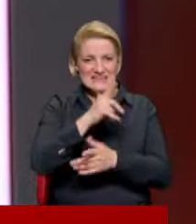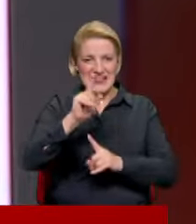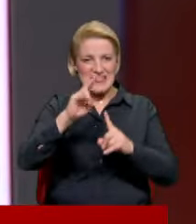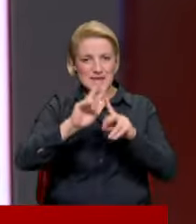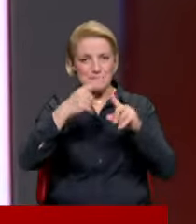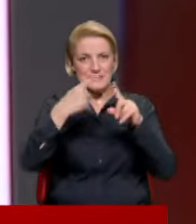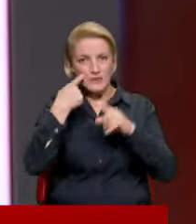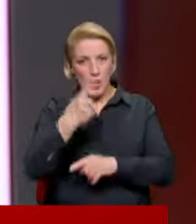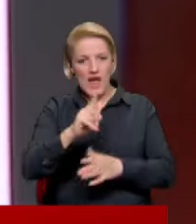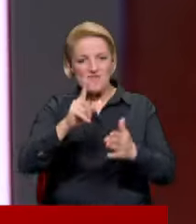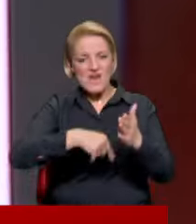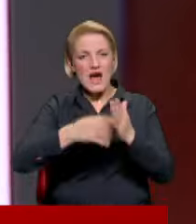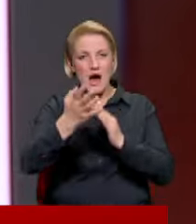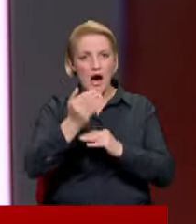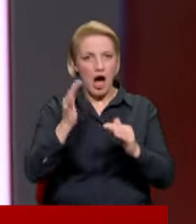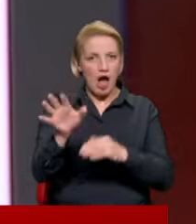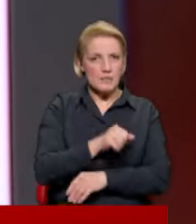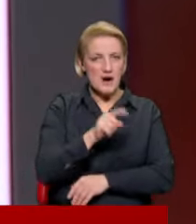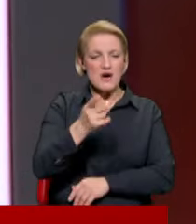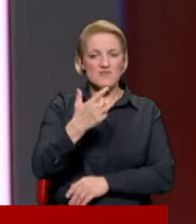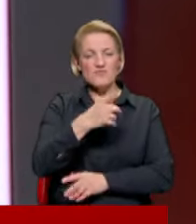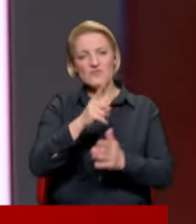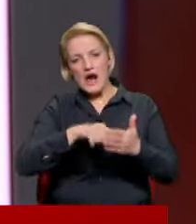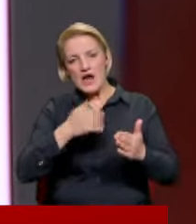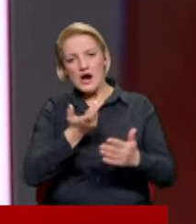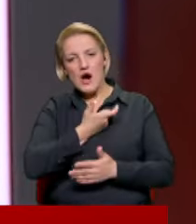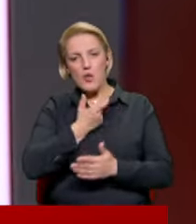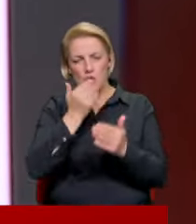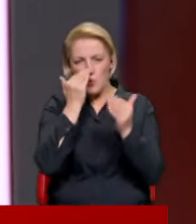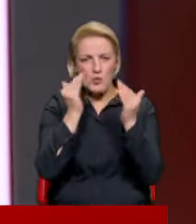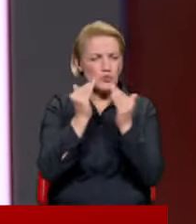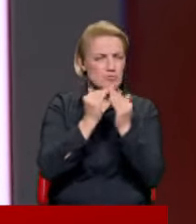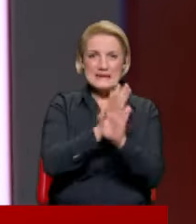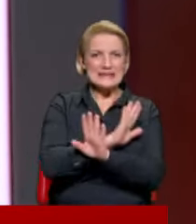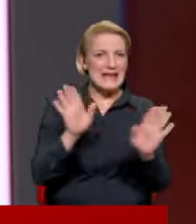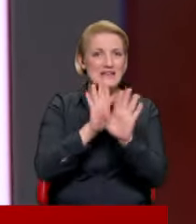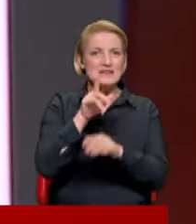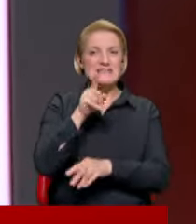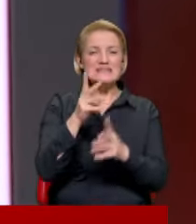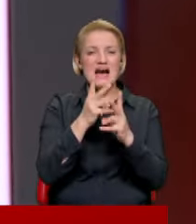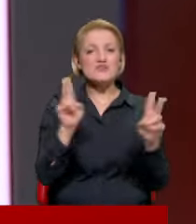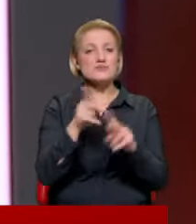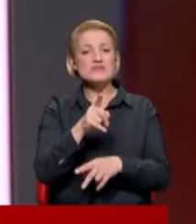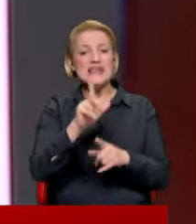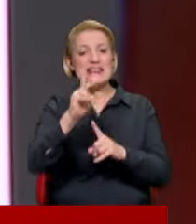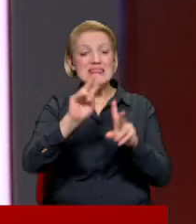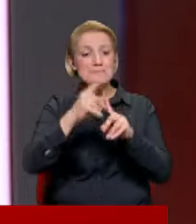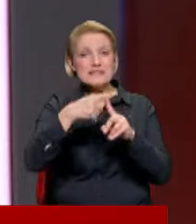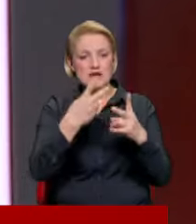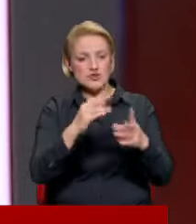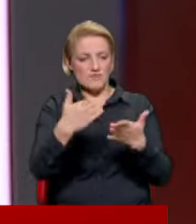alınması vergi ahlakıyla vergi kanunuyla uyumlu hiçbir tarafı yok Size açılmış olan bir kredi limiti